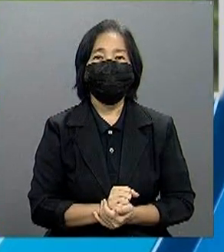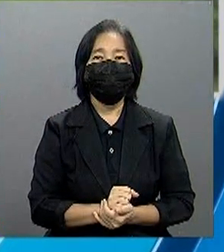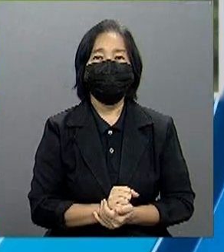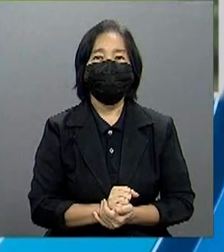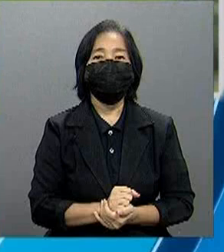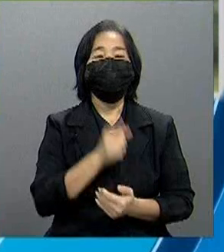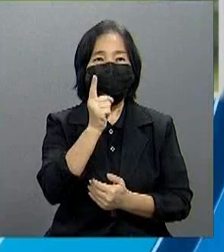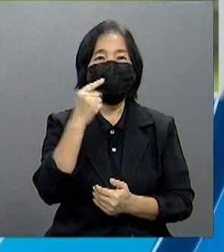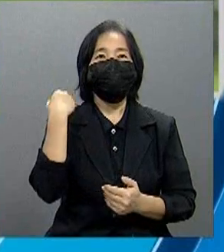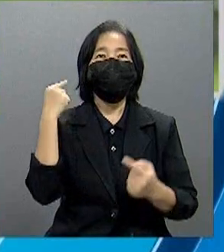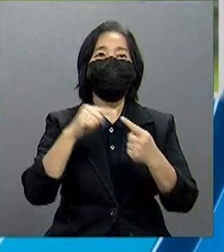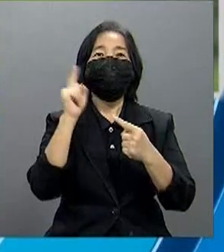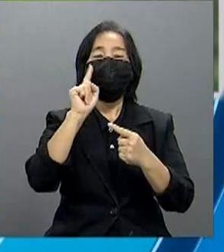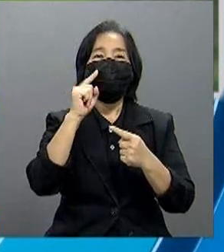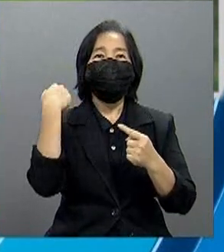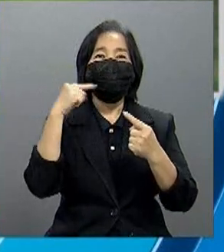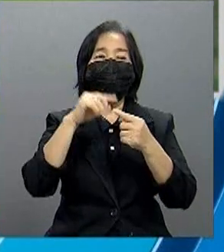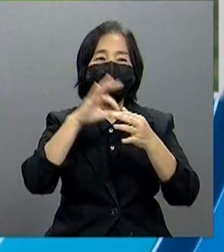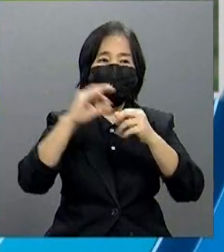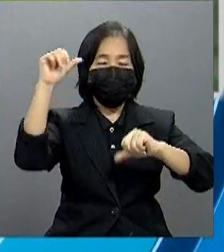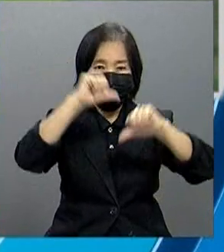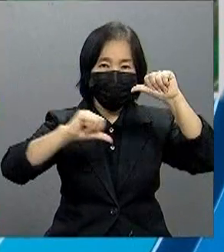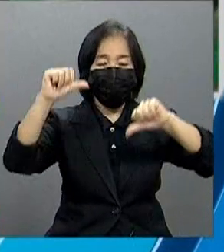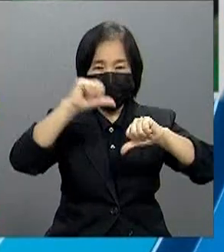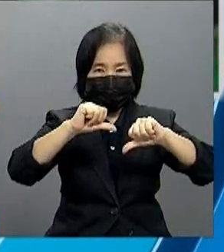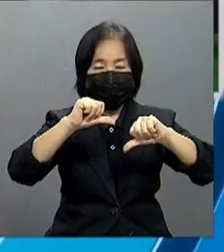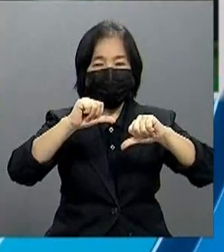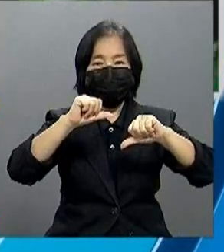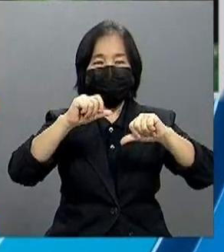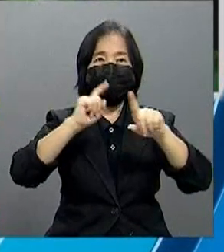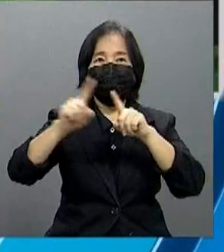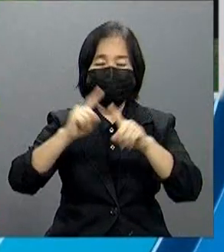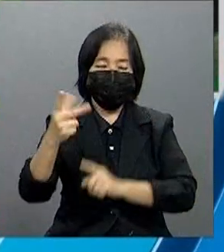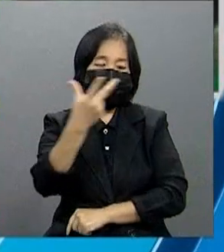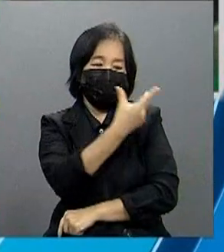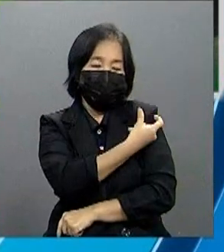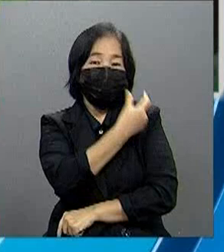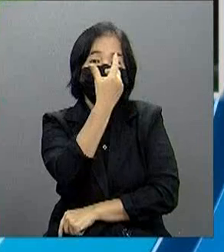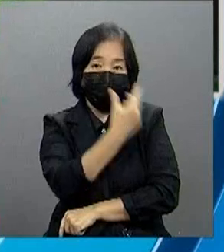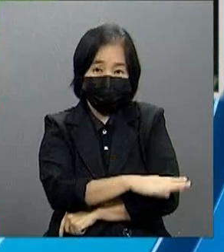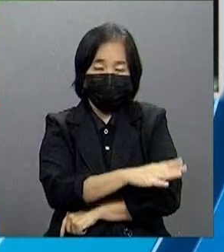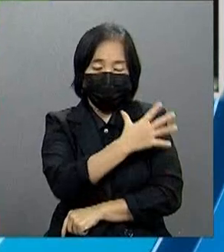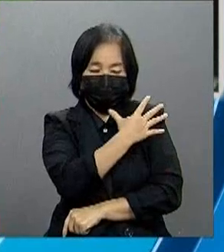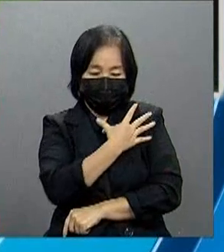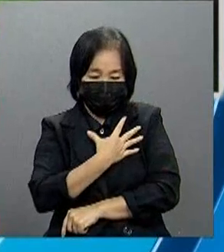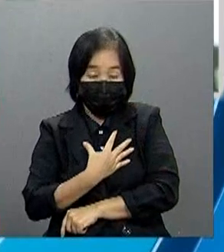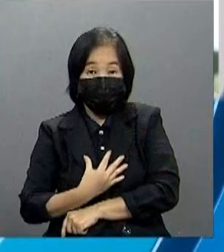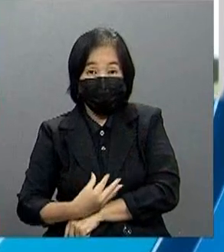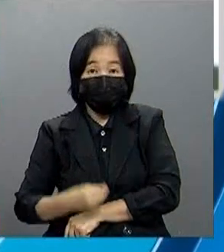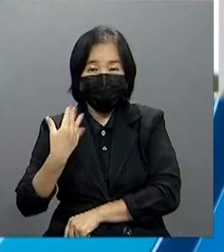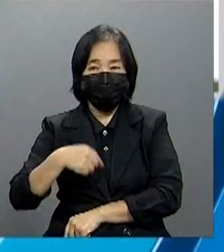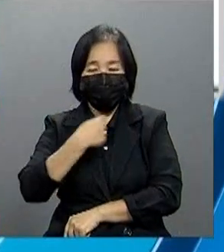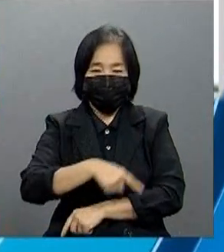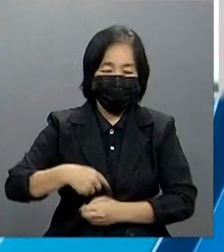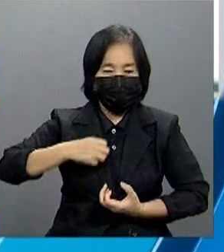ครับเมื่อมีสารหรือว่าชิ้นส่วนอะไรเข้าร่างกายนะครับร่างกายก็จะมีกลไกของภูมิคุ้มกันเนี่ยออกมาต่อต้าน